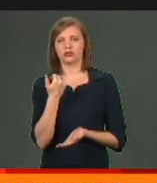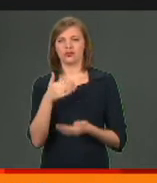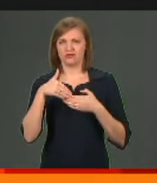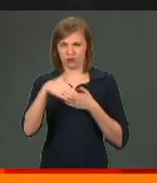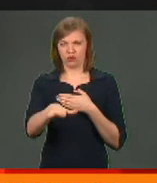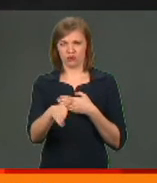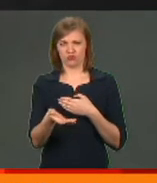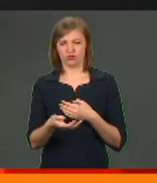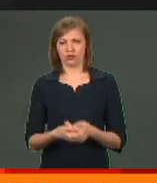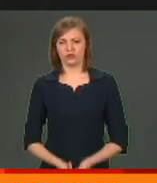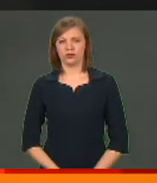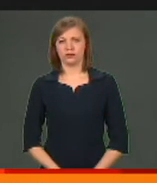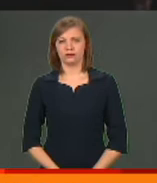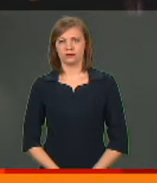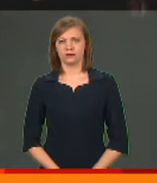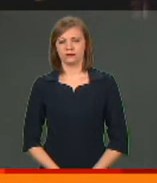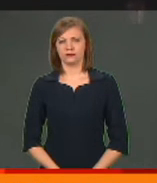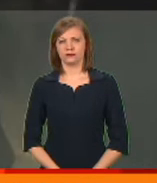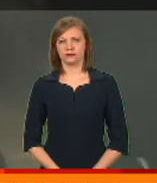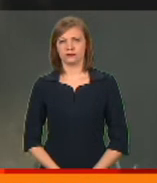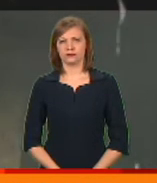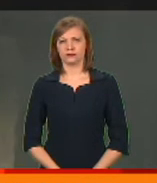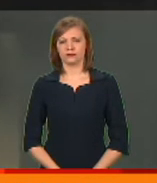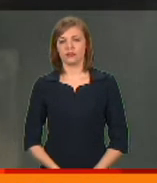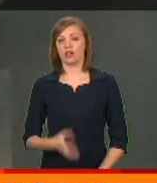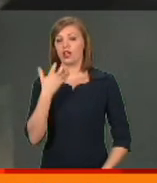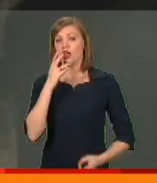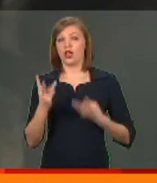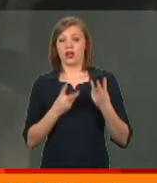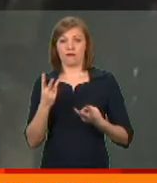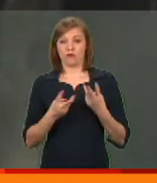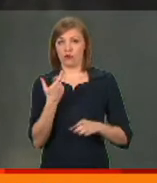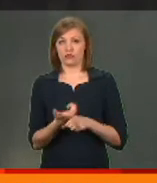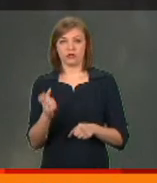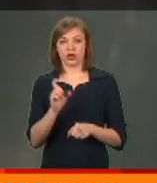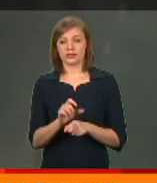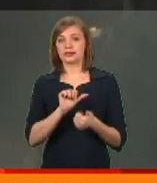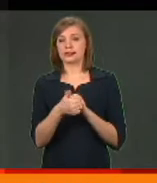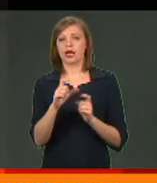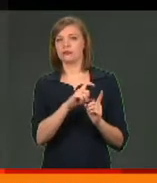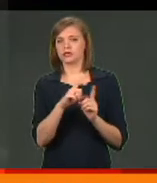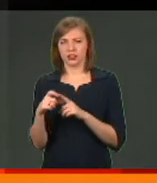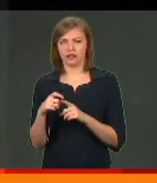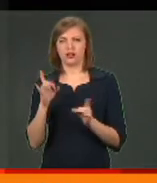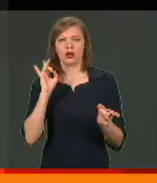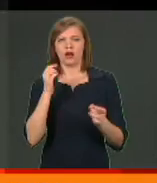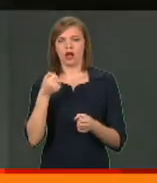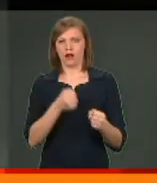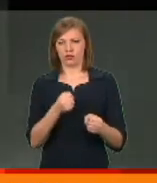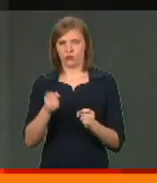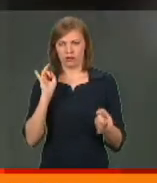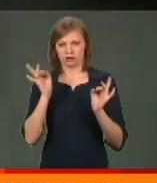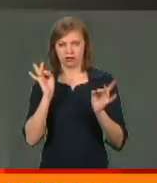от меня. Заберите его. Действительно. Емоції зашкалюють. Замість слів лунає лязгіт автоматних